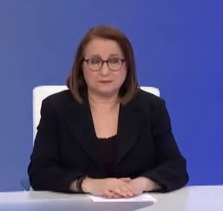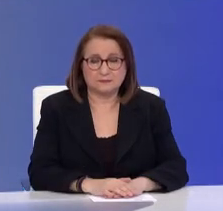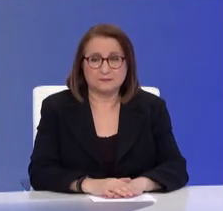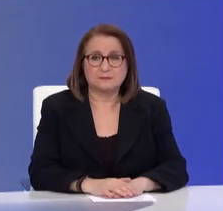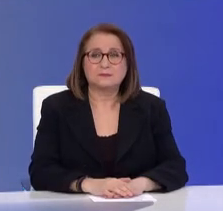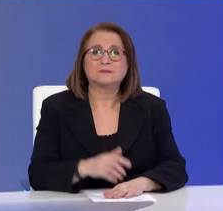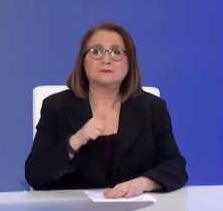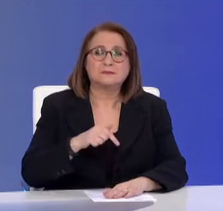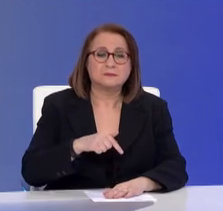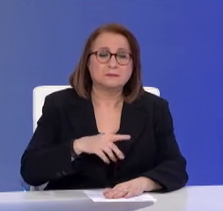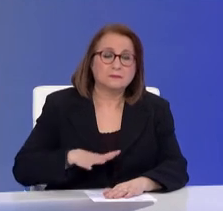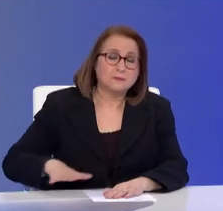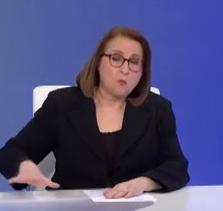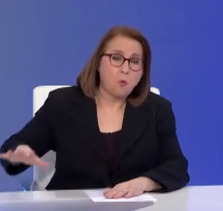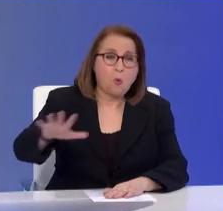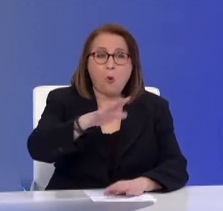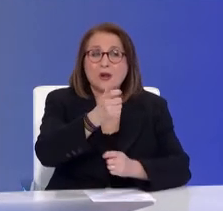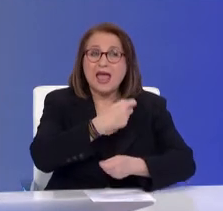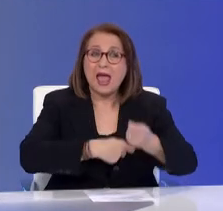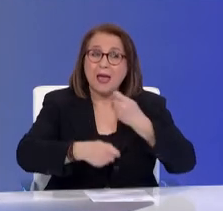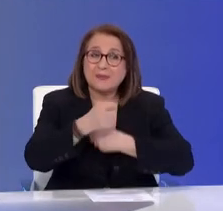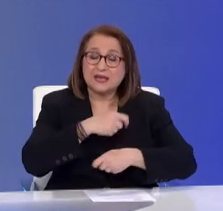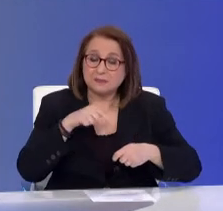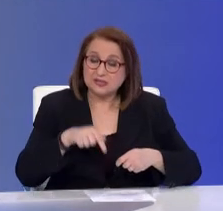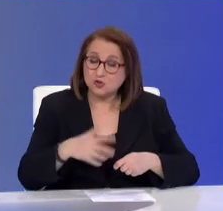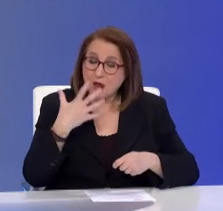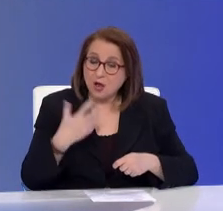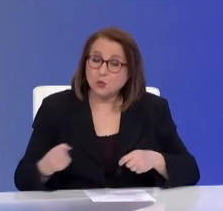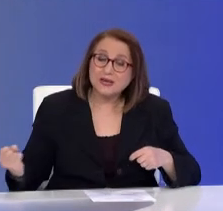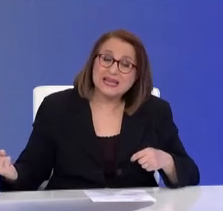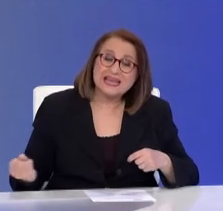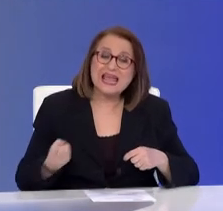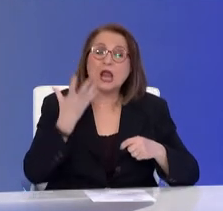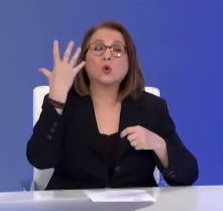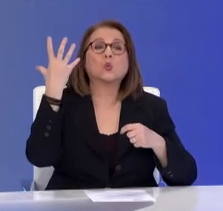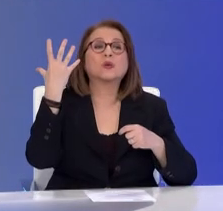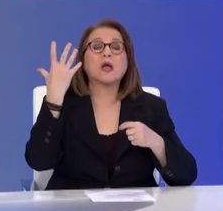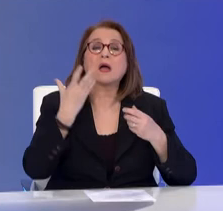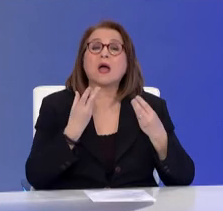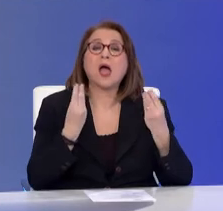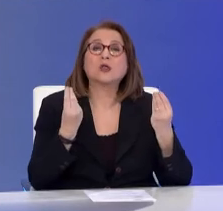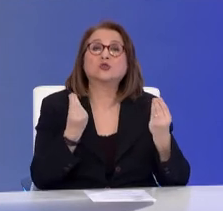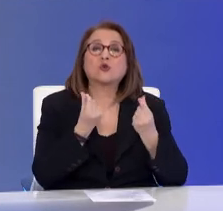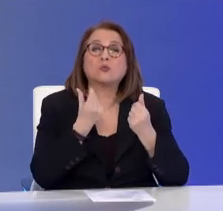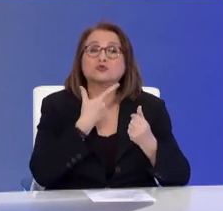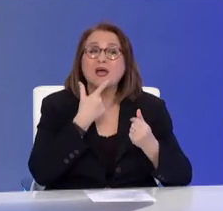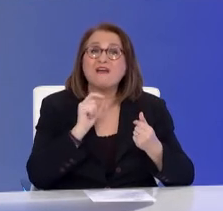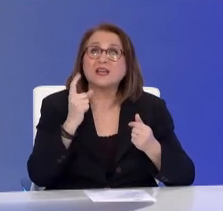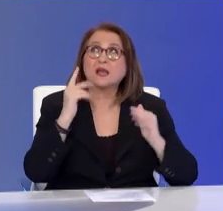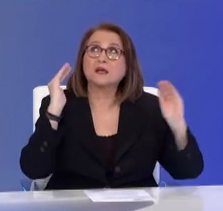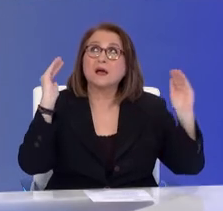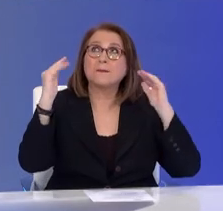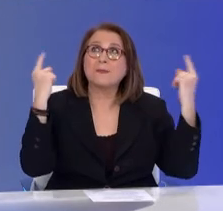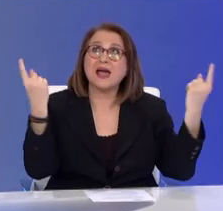Ανοίγεται για όλους τους επιχειρηματίες μια καινούρια αγορά ευκαιριών. Σας ευχαριστώ όλους για αυτή